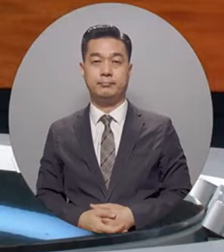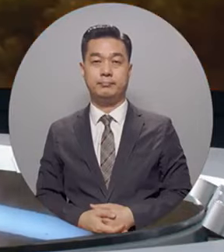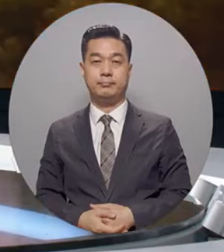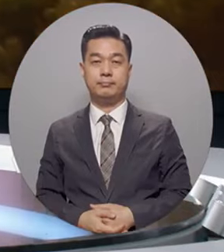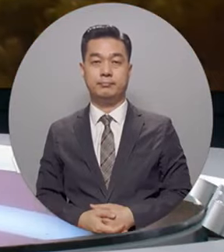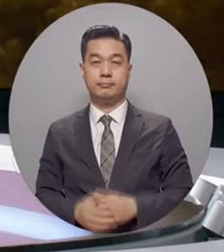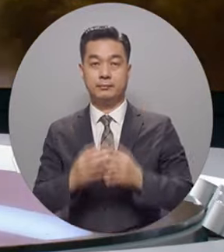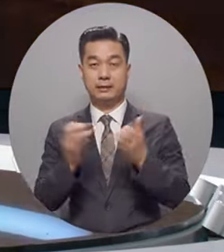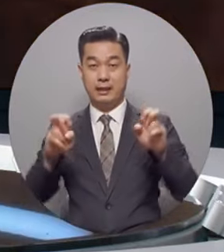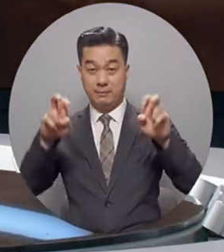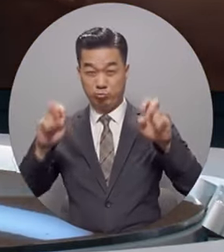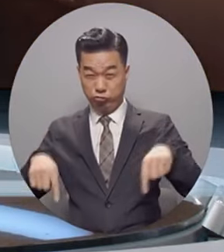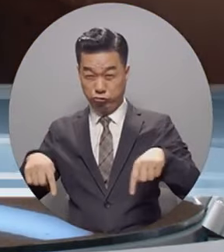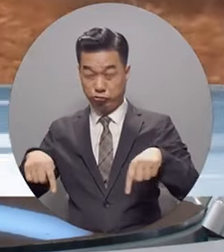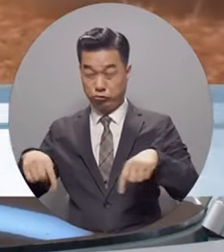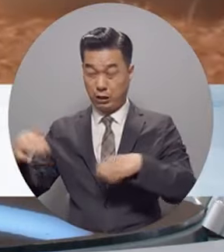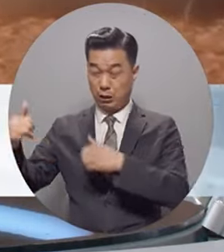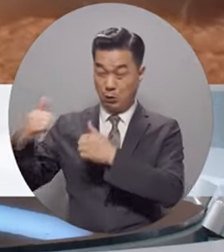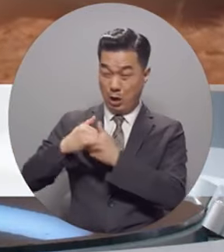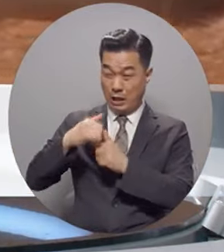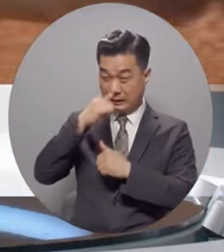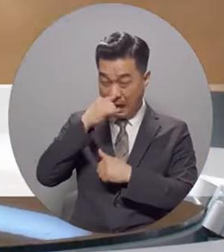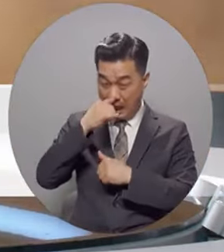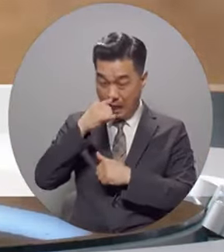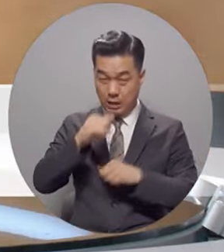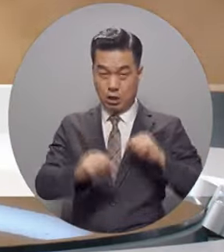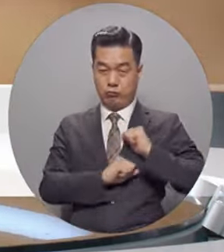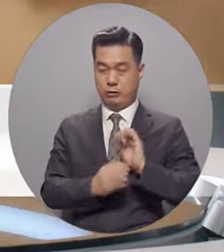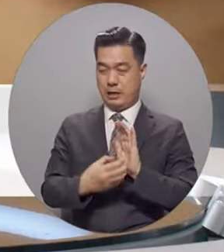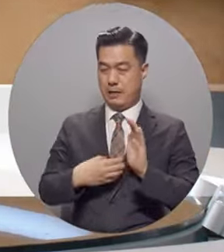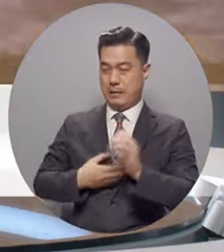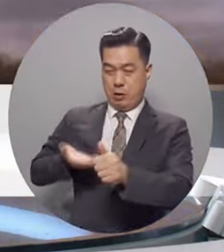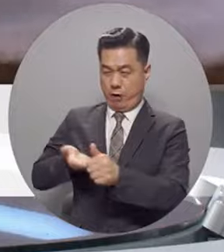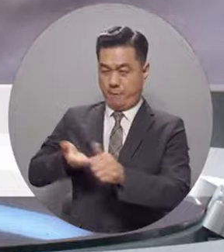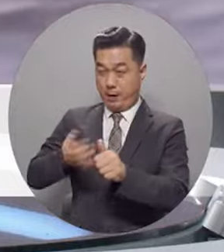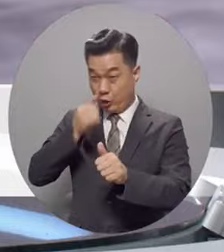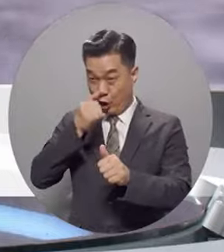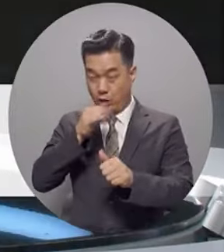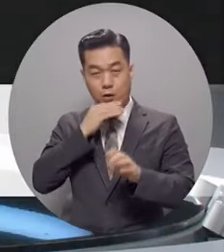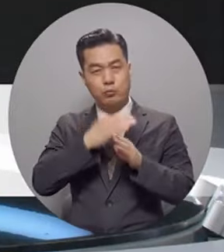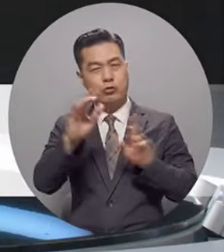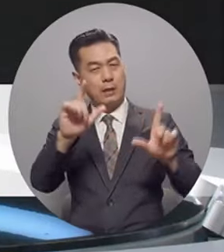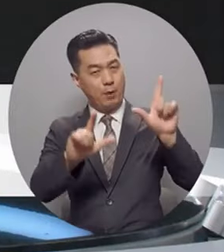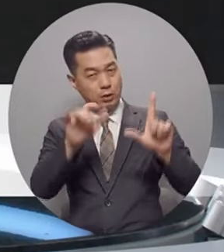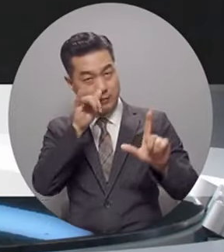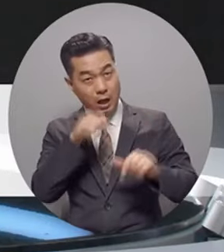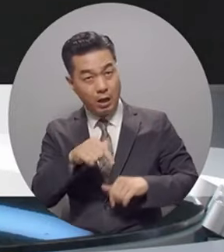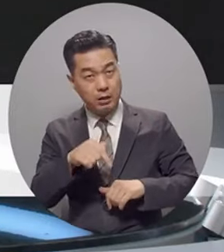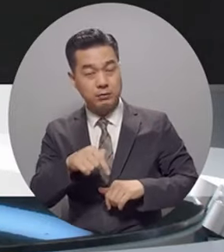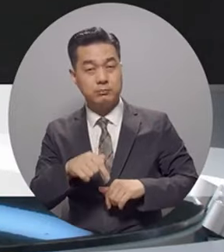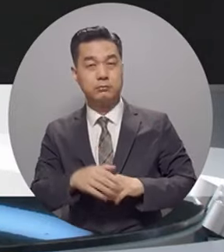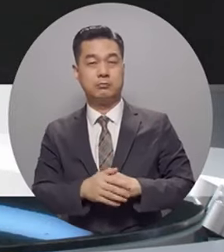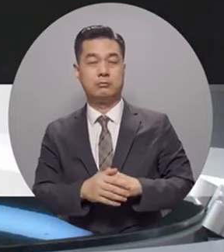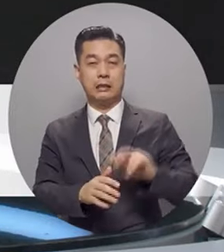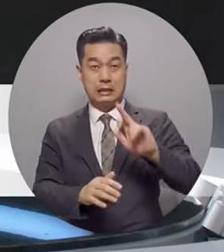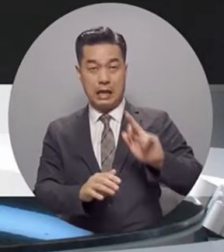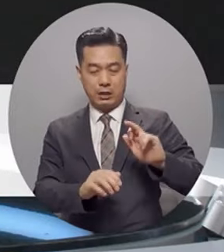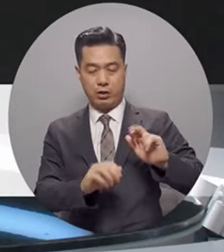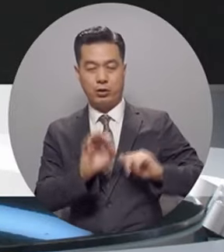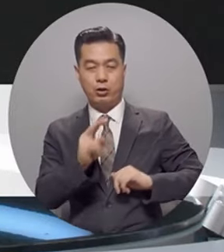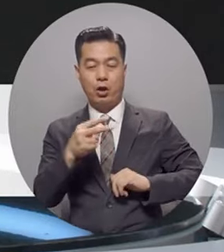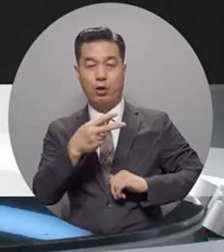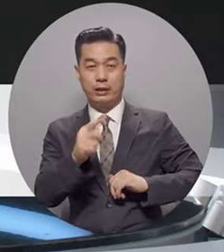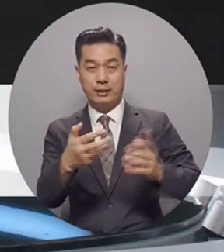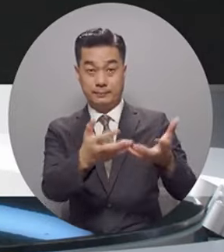무인기 침투를 주장하며 군사 위협 수의를 높이고 있는 북한이 포병 여단의 사격 대기 태세 전환을 지시하고